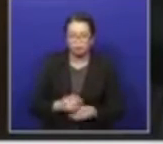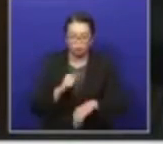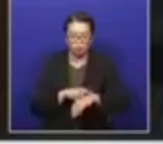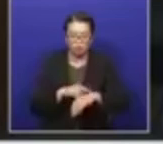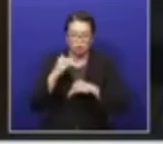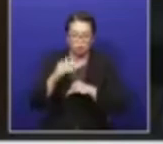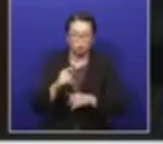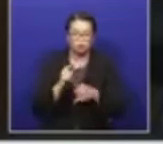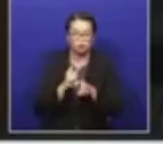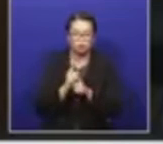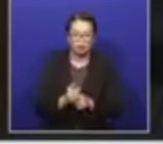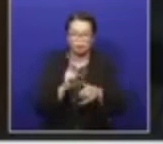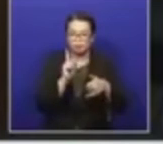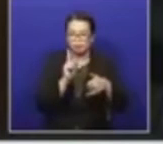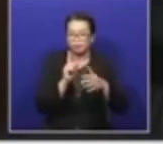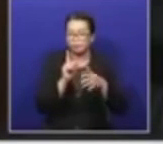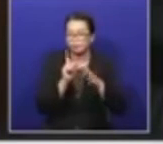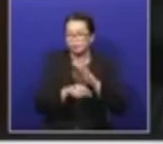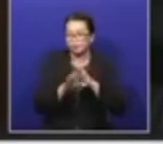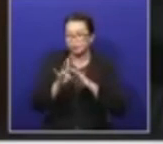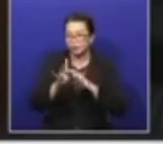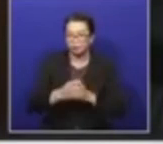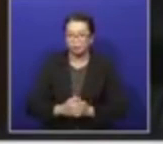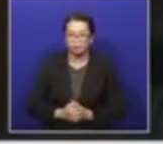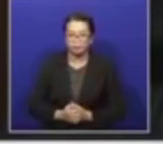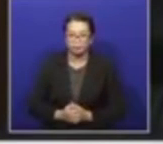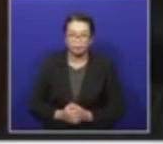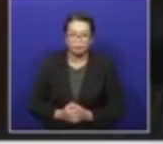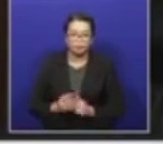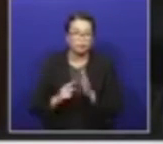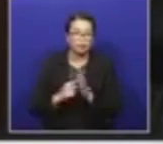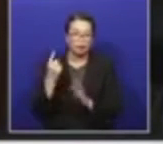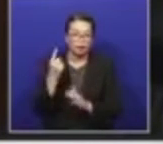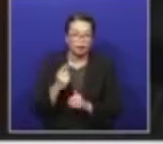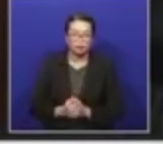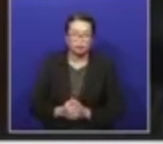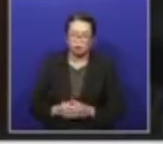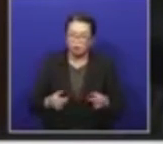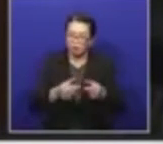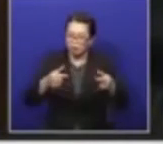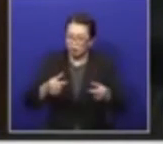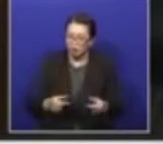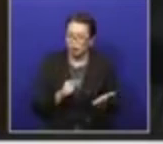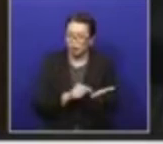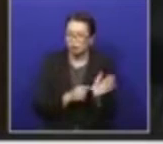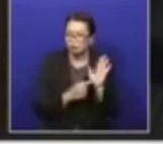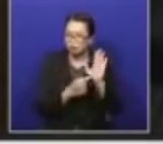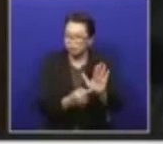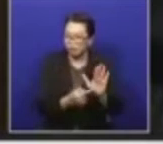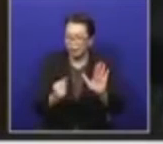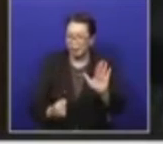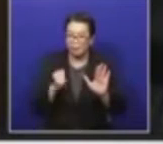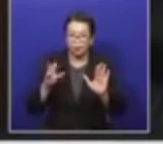อให้ไม่มีคนเบื่ออย่างที่ท่านประธานได้นำเรียนประเด็นแรกเฉพาะรายงานนี้นะครับท่านเสนอเข้ามาในปี63